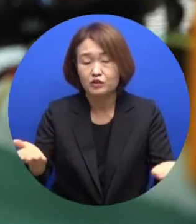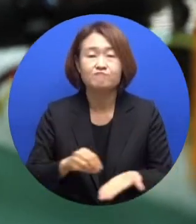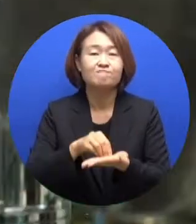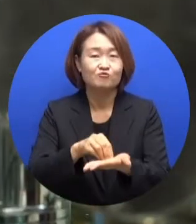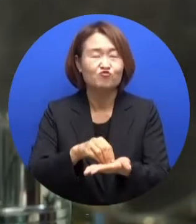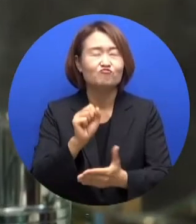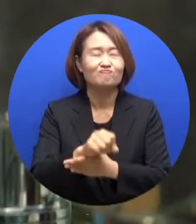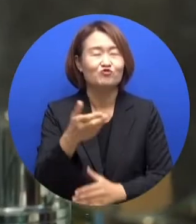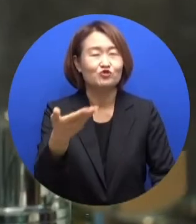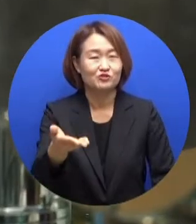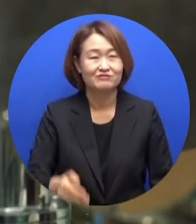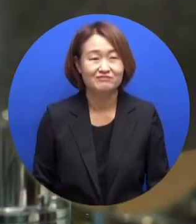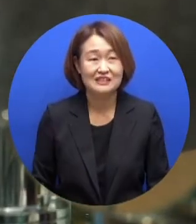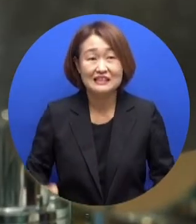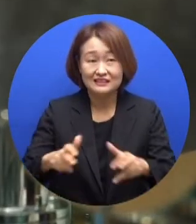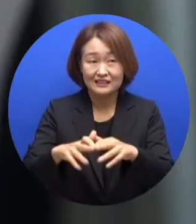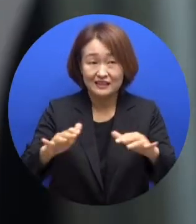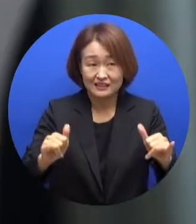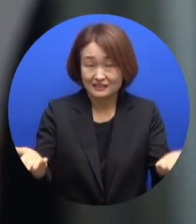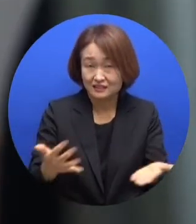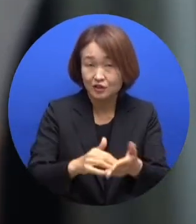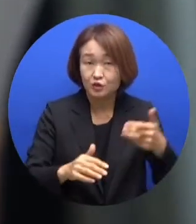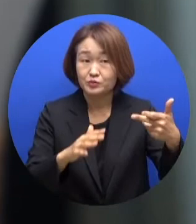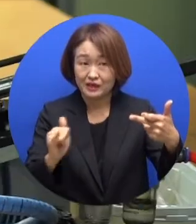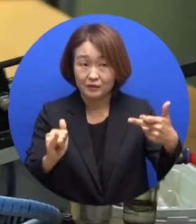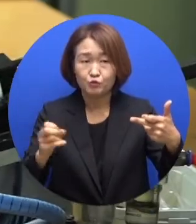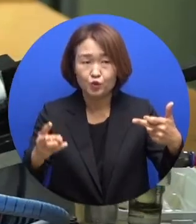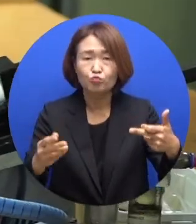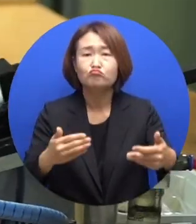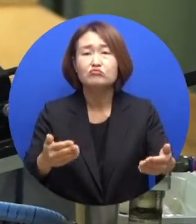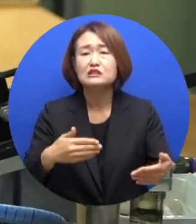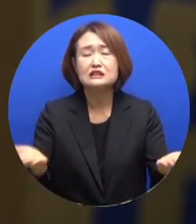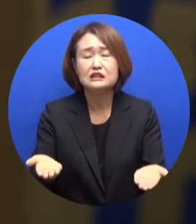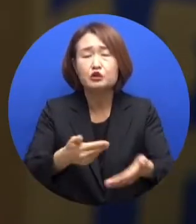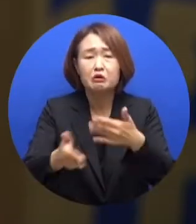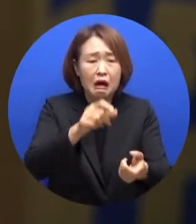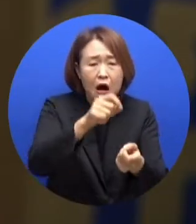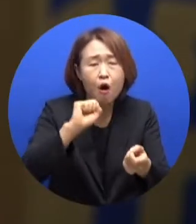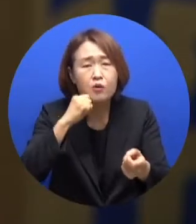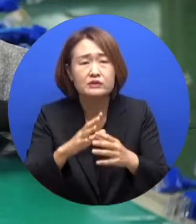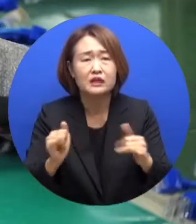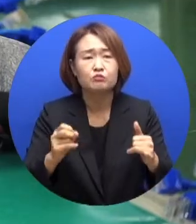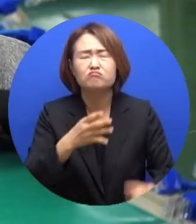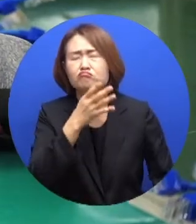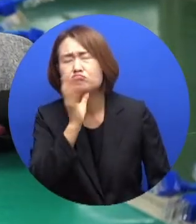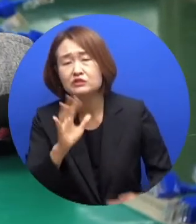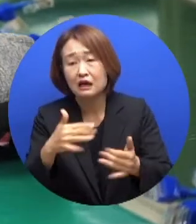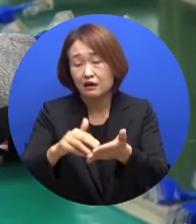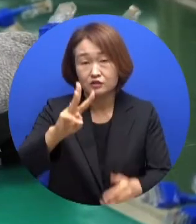주식회사 BR인포텍, 장애인 근로자 17명을 비롯해 경력 단절 여성과 시니어 고령 인력 등